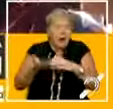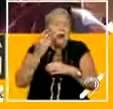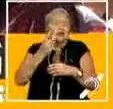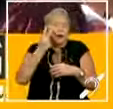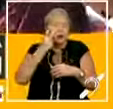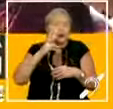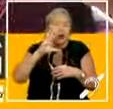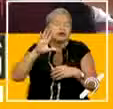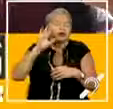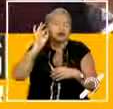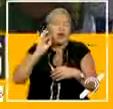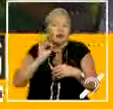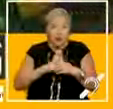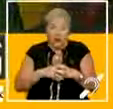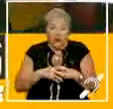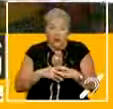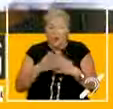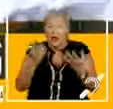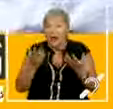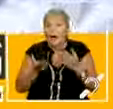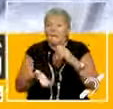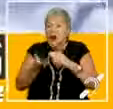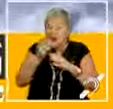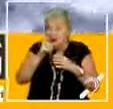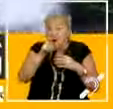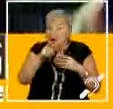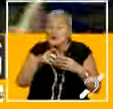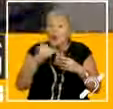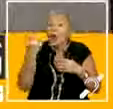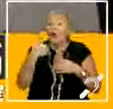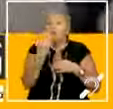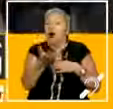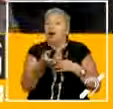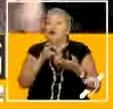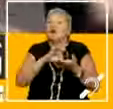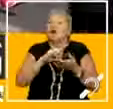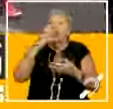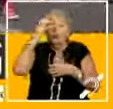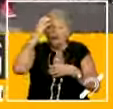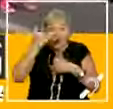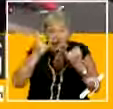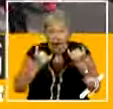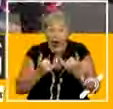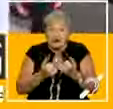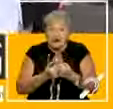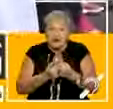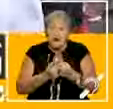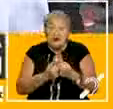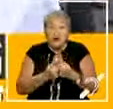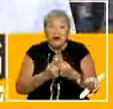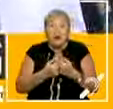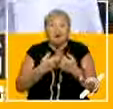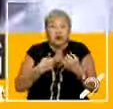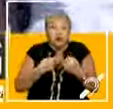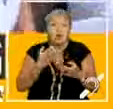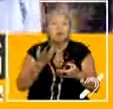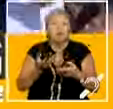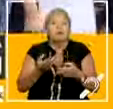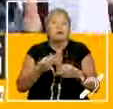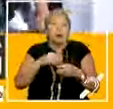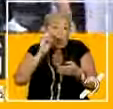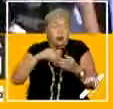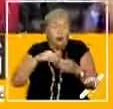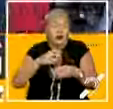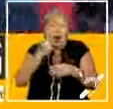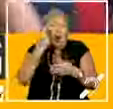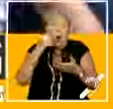și nedidactic. Iar această majorare care a fost făcută astăzi și oficial de guvern, de 1000